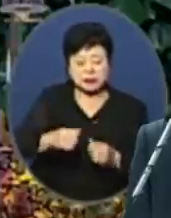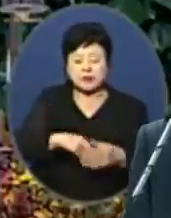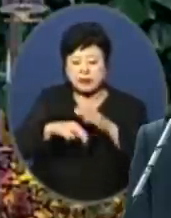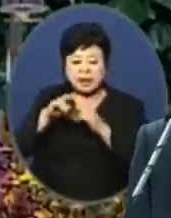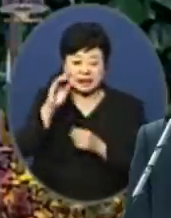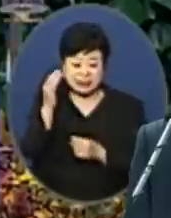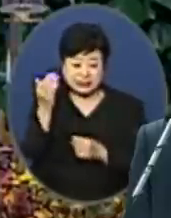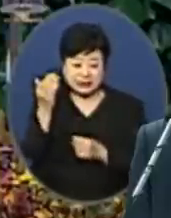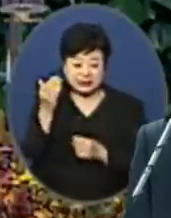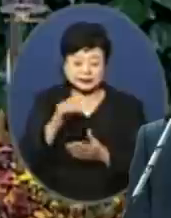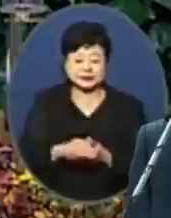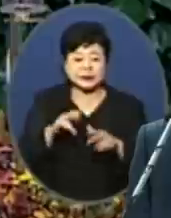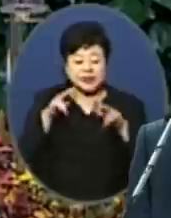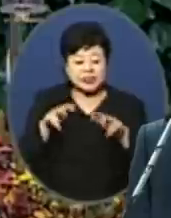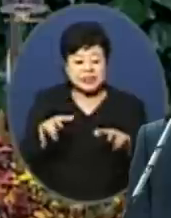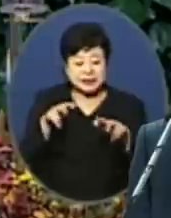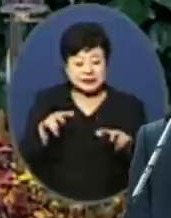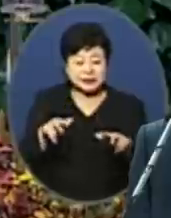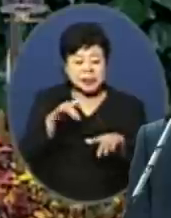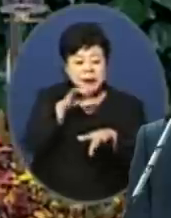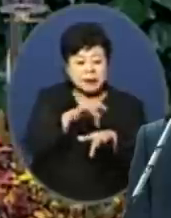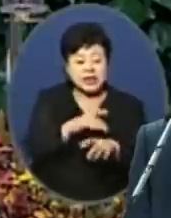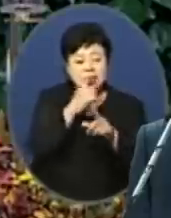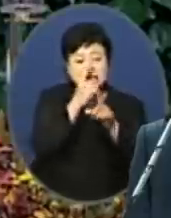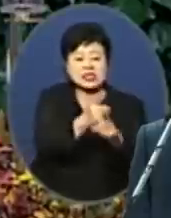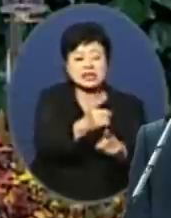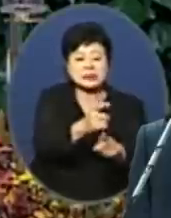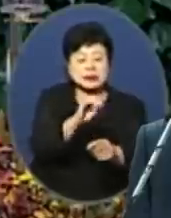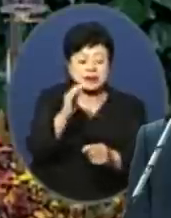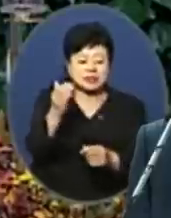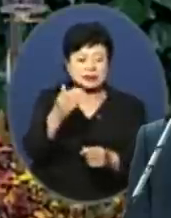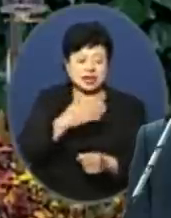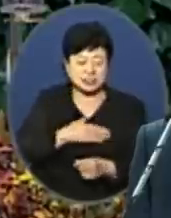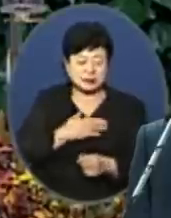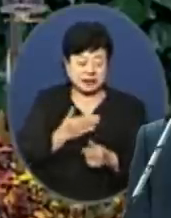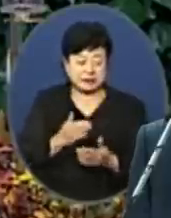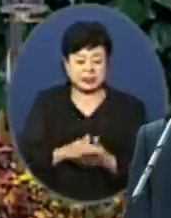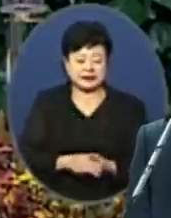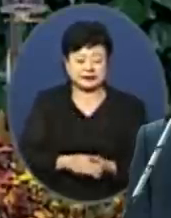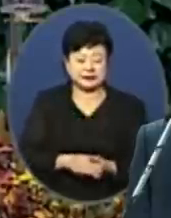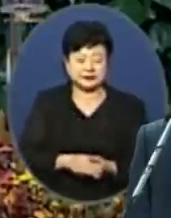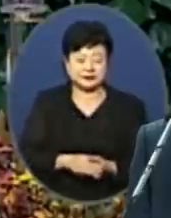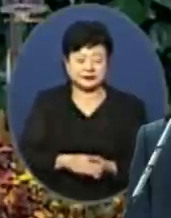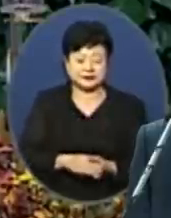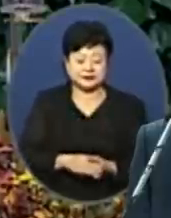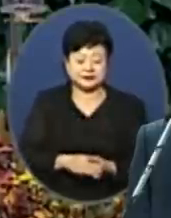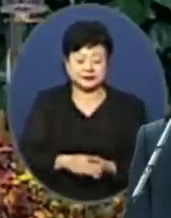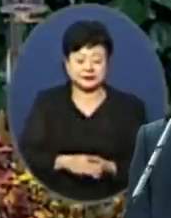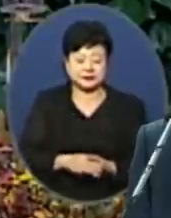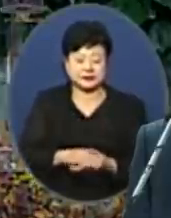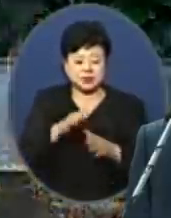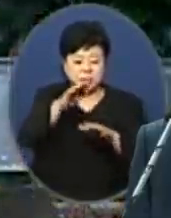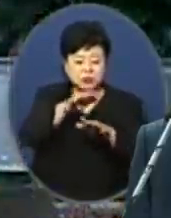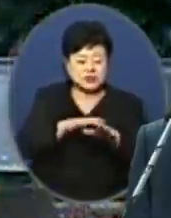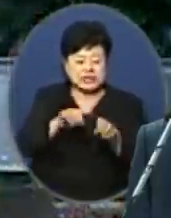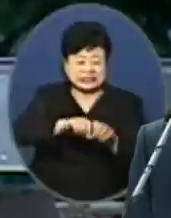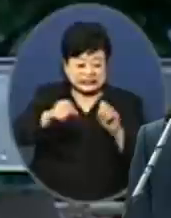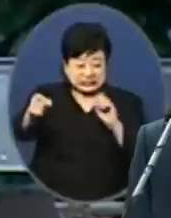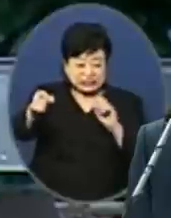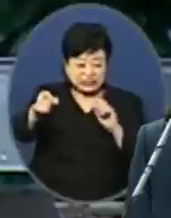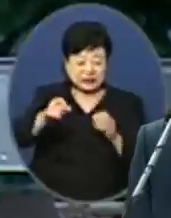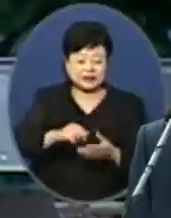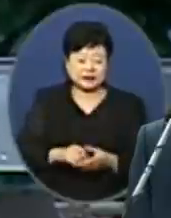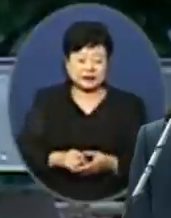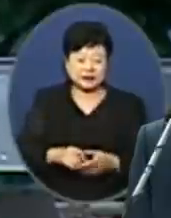피하리라. 이제는 마귀를 이기는 여러분이 된 것을 아시기 바랍니다. 휘장이 찢어졌기 때문에